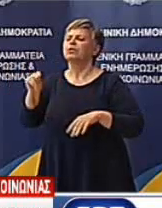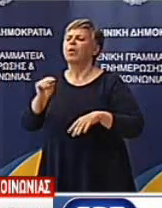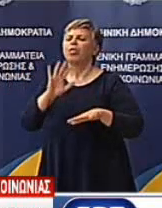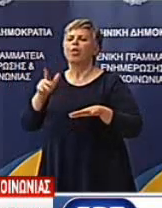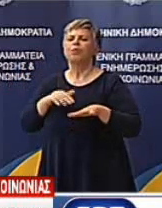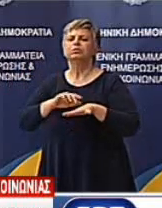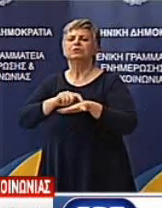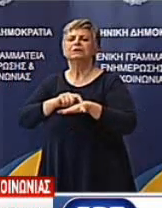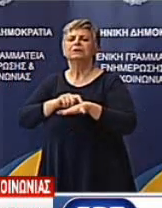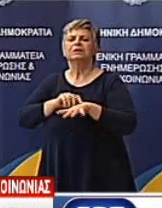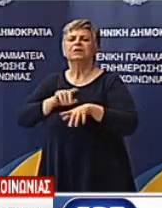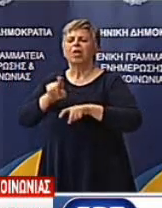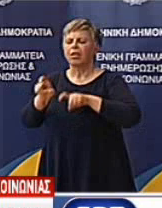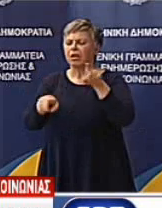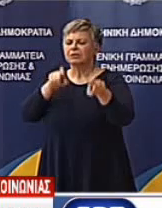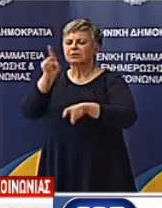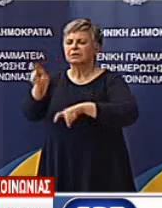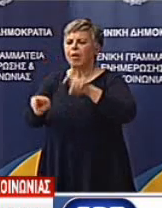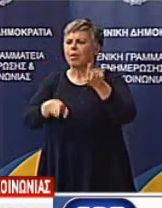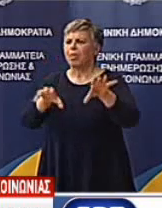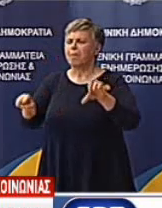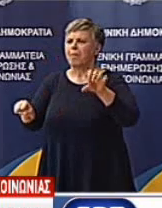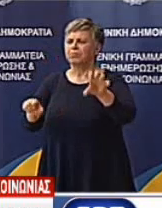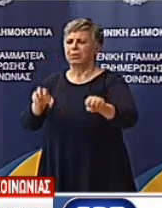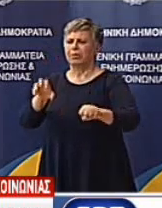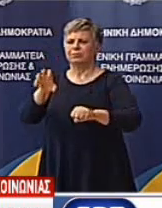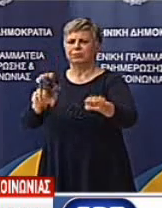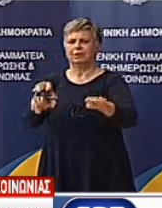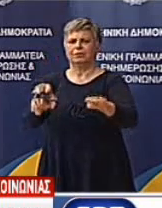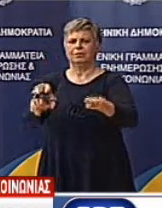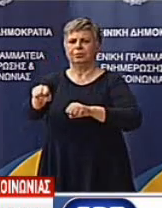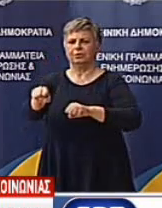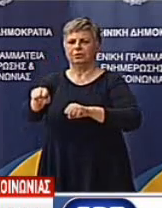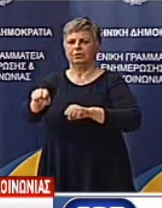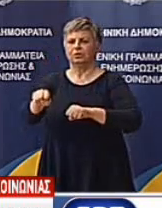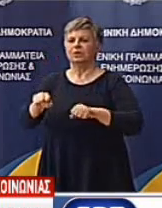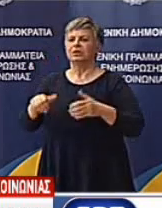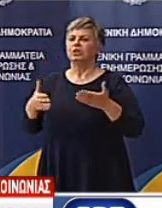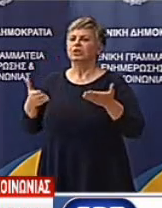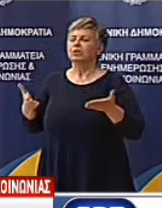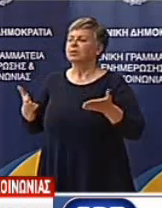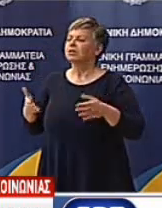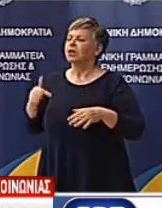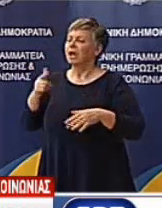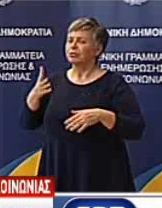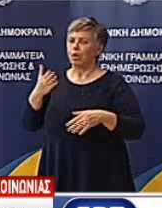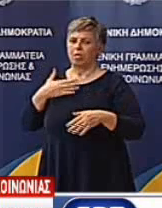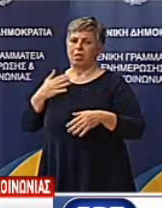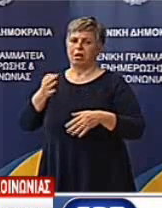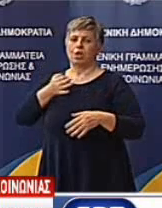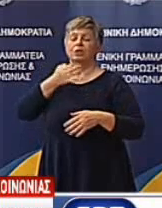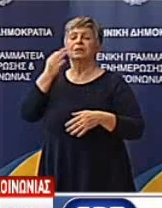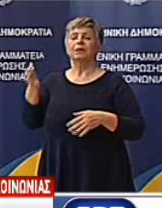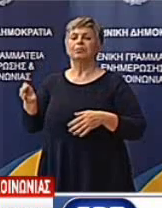κράτους, στημένα και δομημένα σε πάρα πολλές θέσεις. Θέλω να πω και από αυτό εδώ, με την ευκαιρία αυτής της συζήτησης,